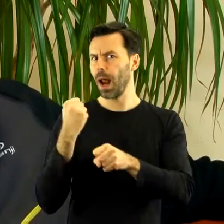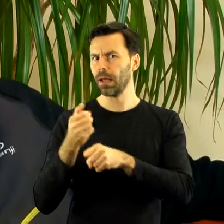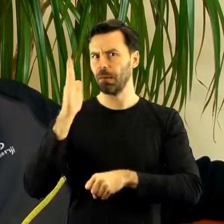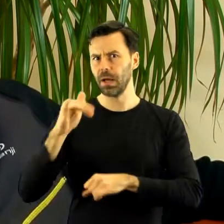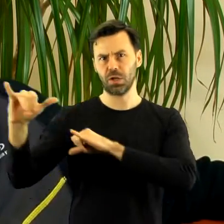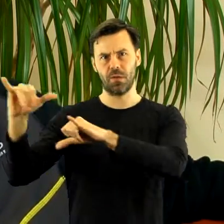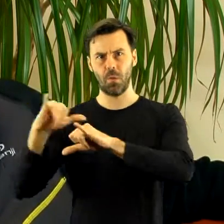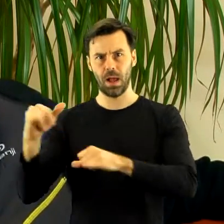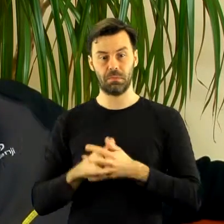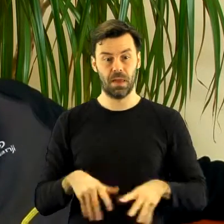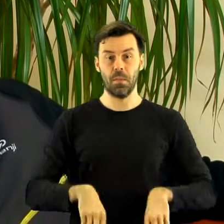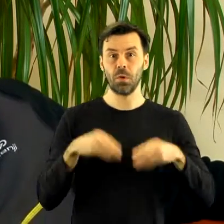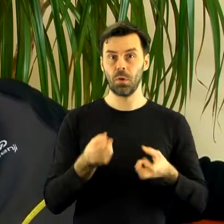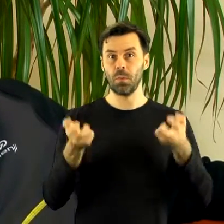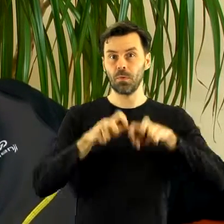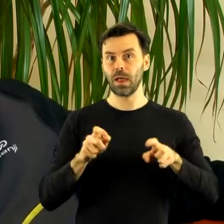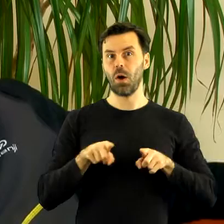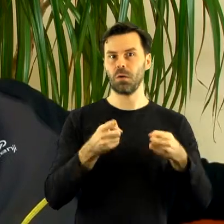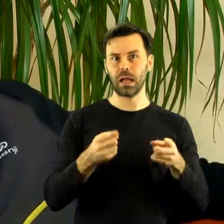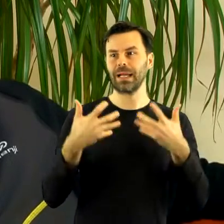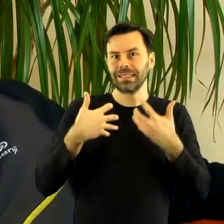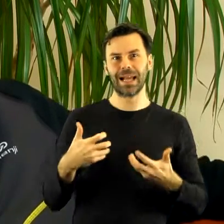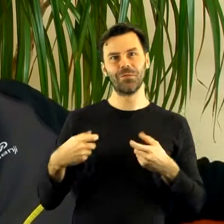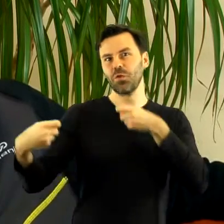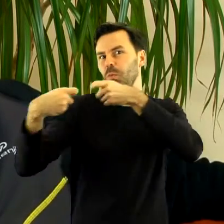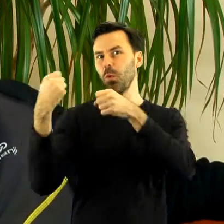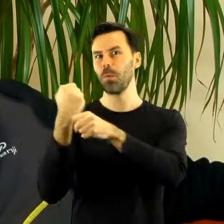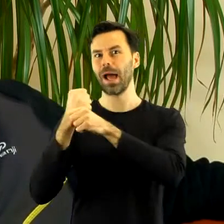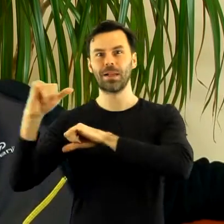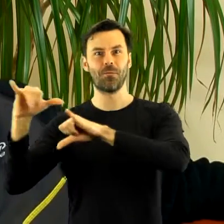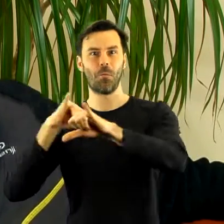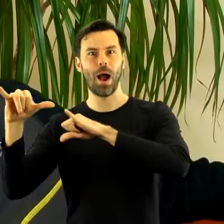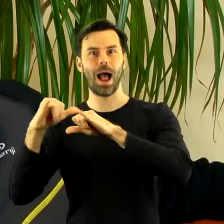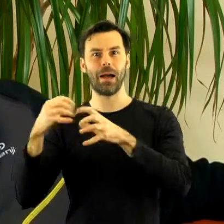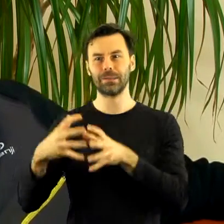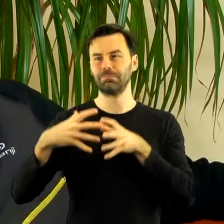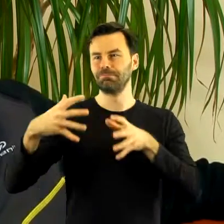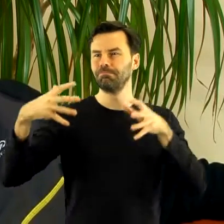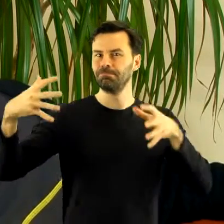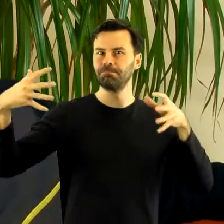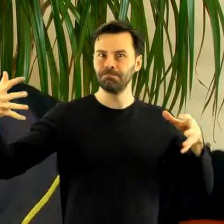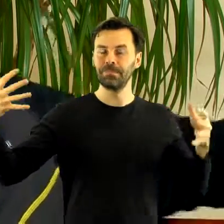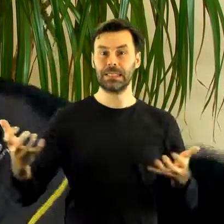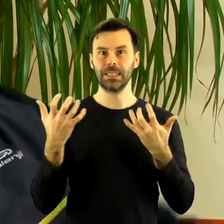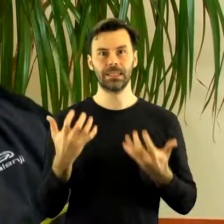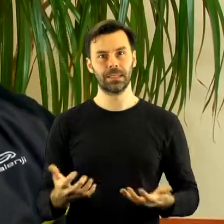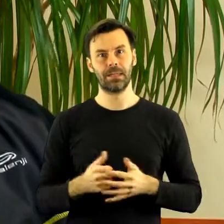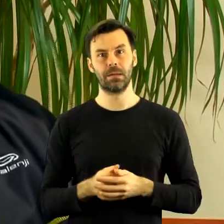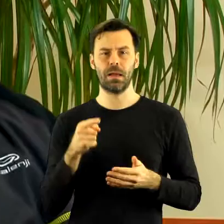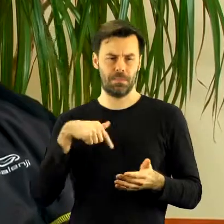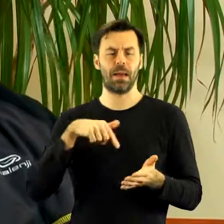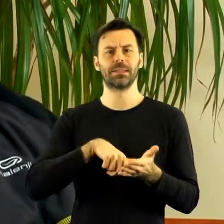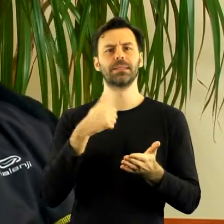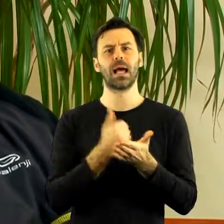nasza organizacja jak powstała, ona była nastawiona na współpracę, na poszerzanie właśnie horyzontów. Zresztą